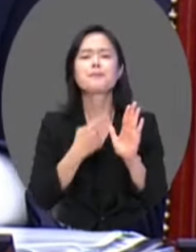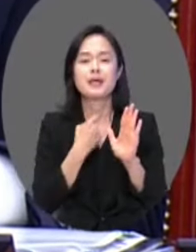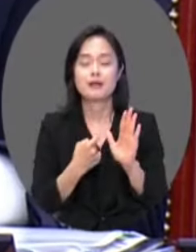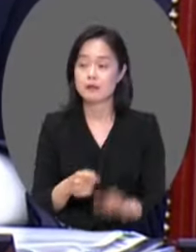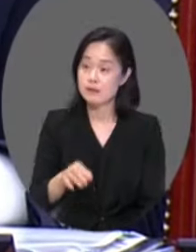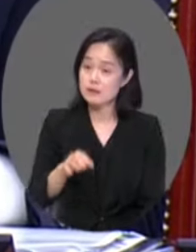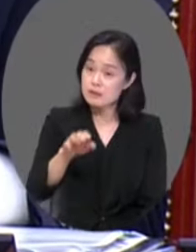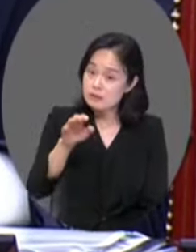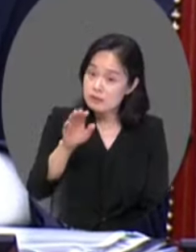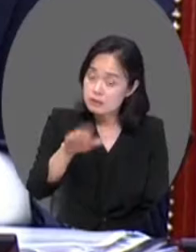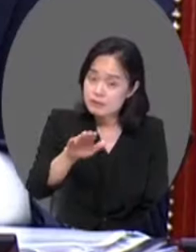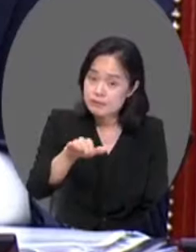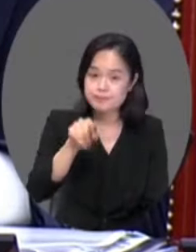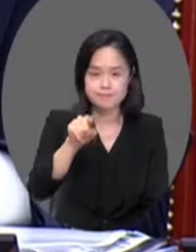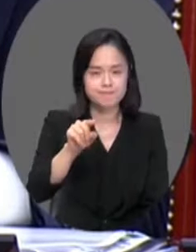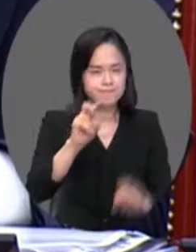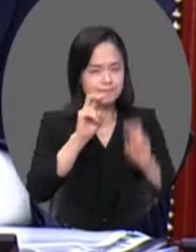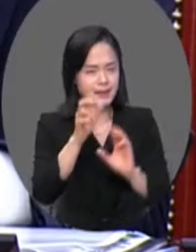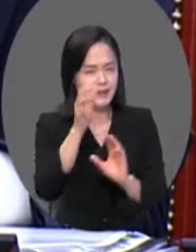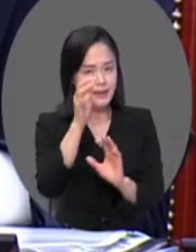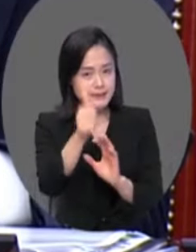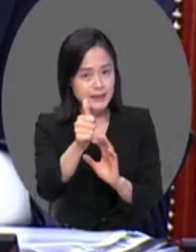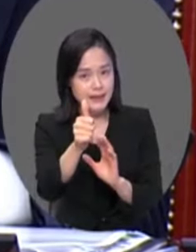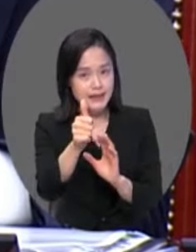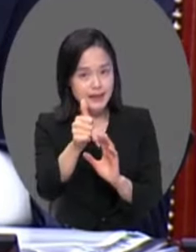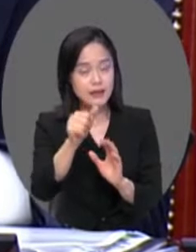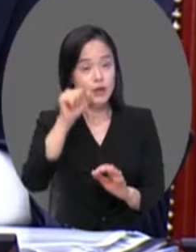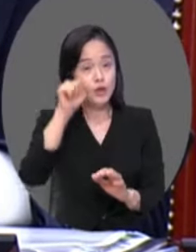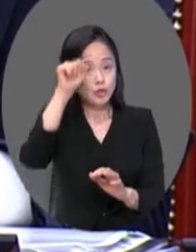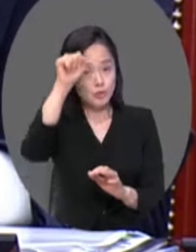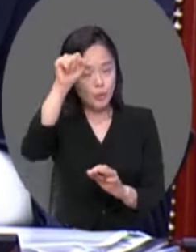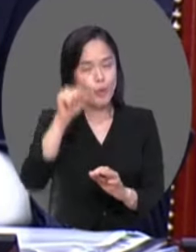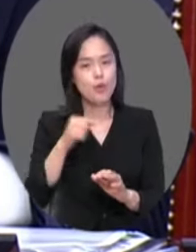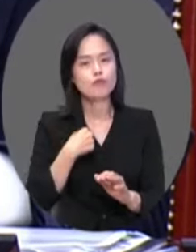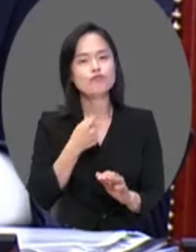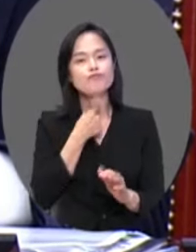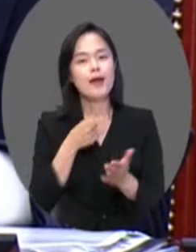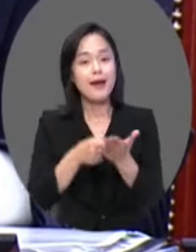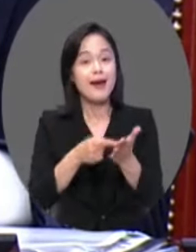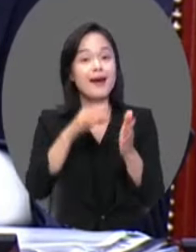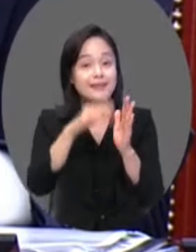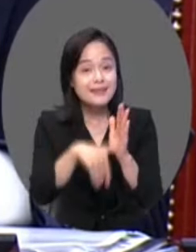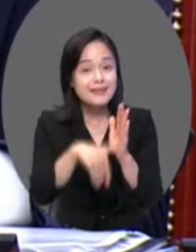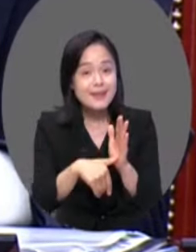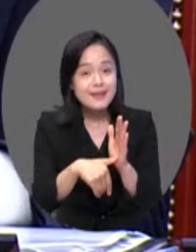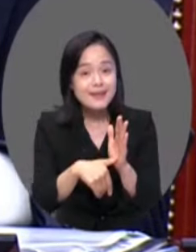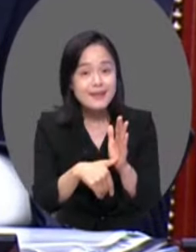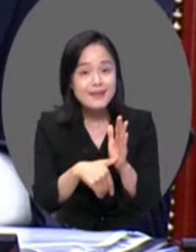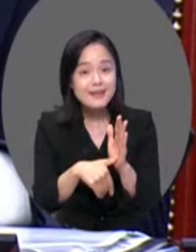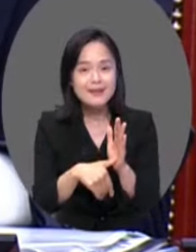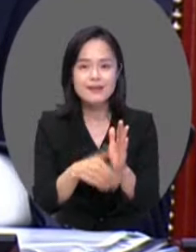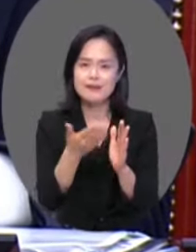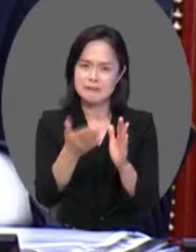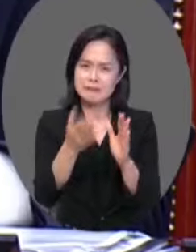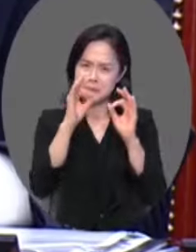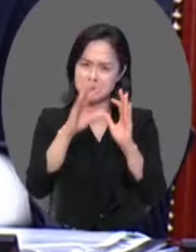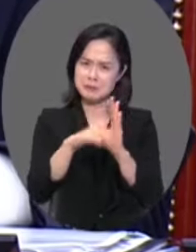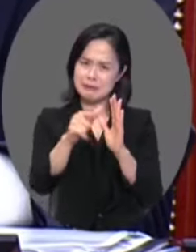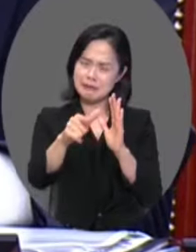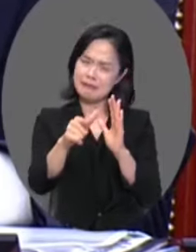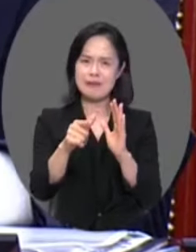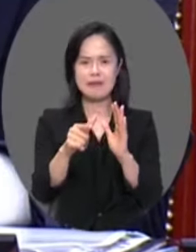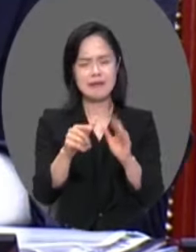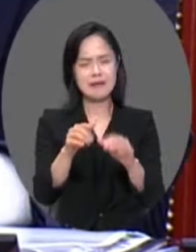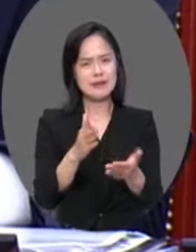때 결국 뭐 아까 역관제 그 영역인지 전문성인지 모른다 하셨는데 제가 봤을 땐 전문성은 없으시거든요. 그래서 역관제